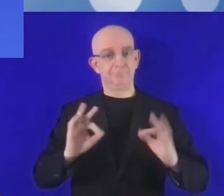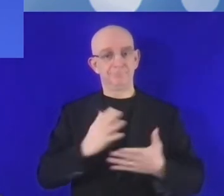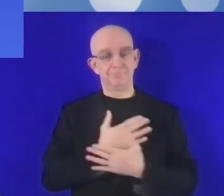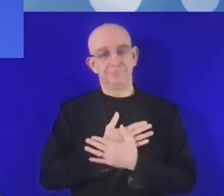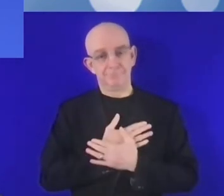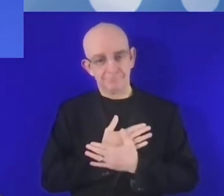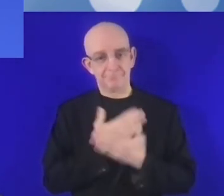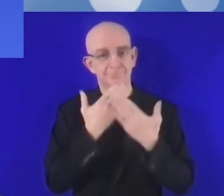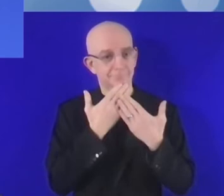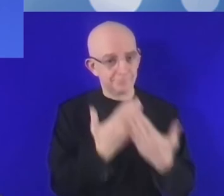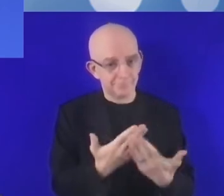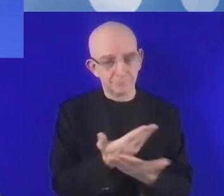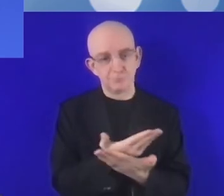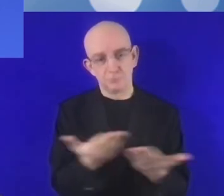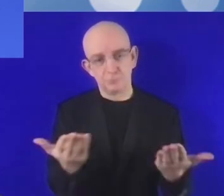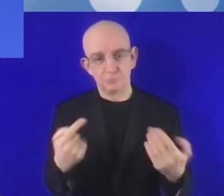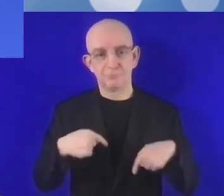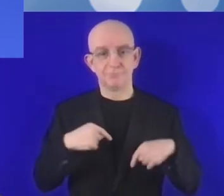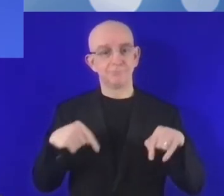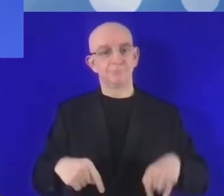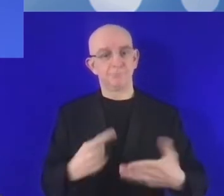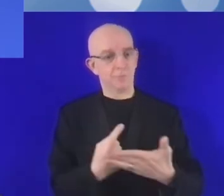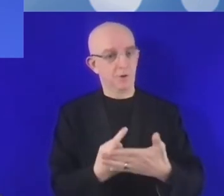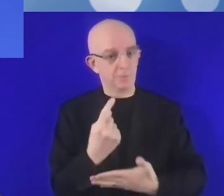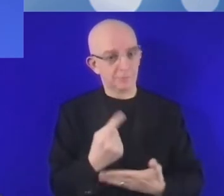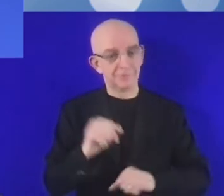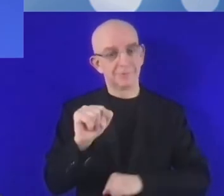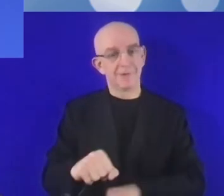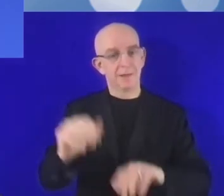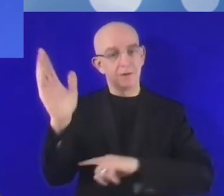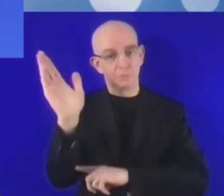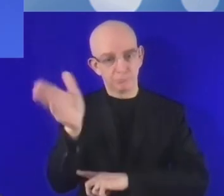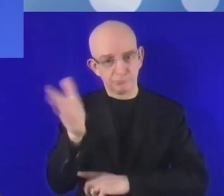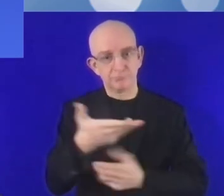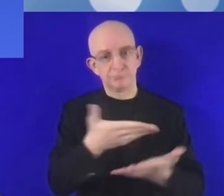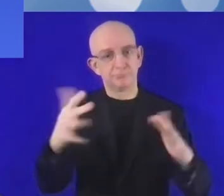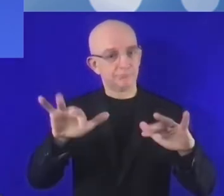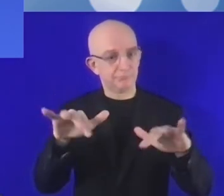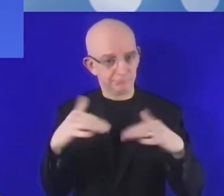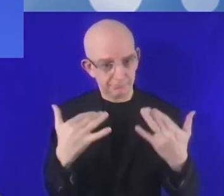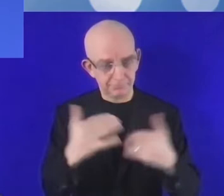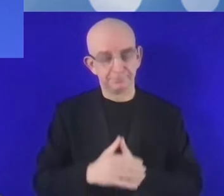d'Internet. Je vous remercie de me permettre de m'adresser